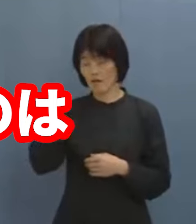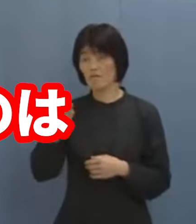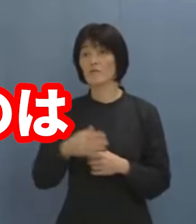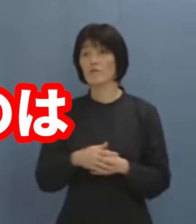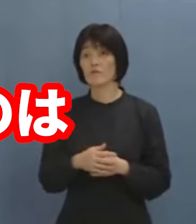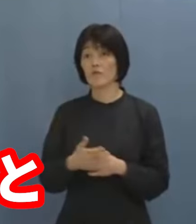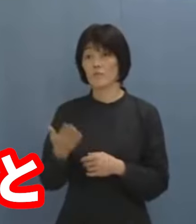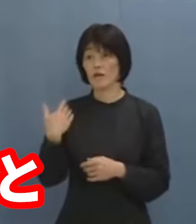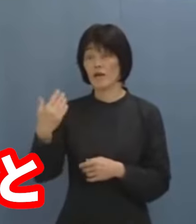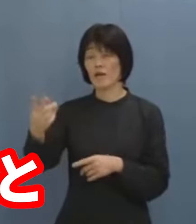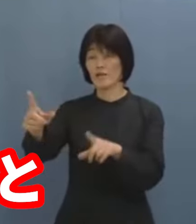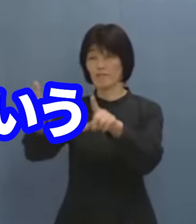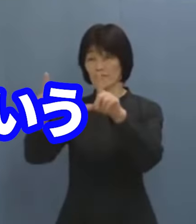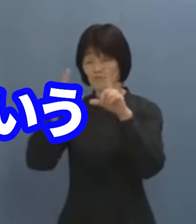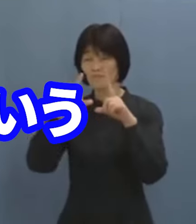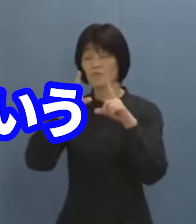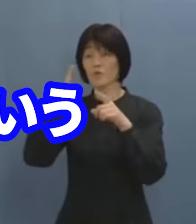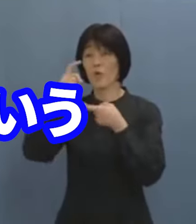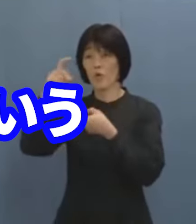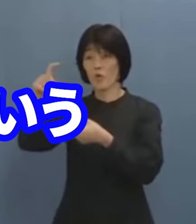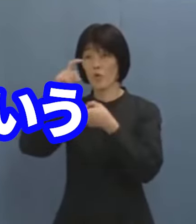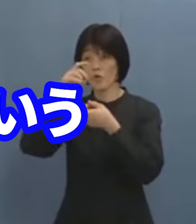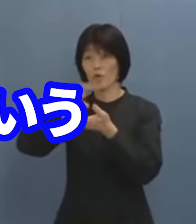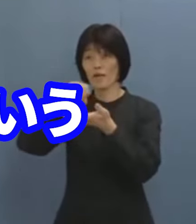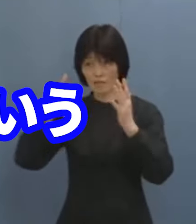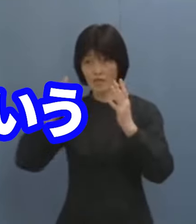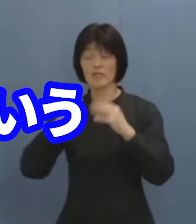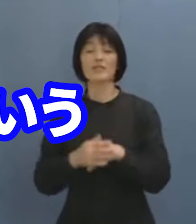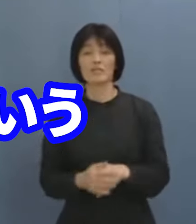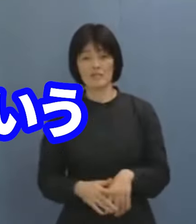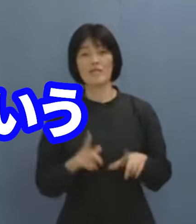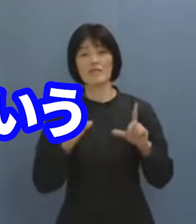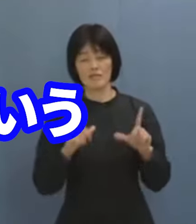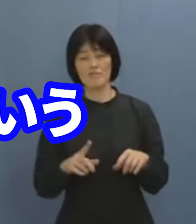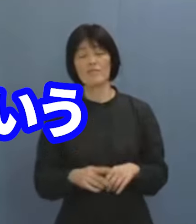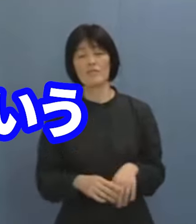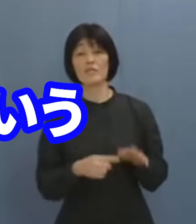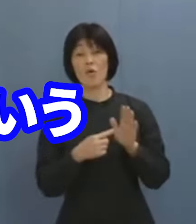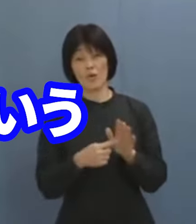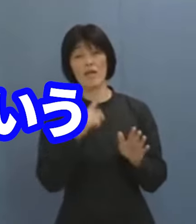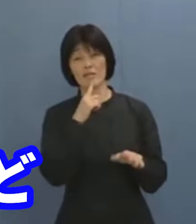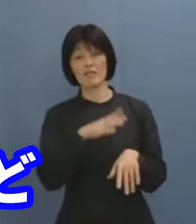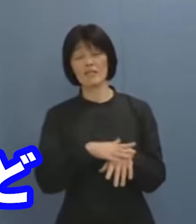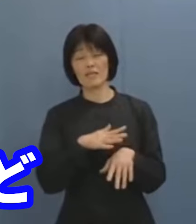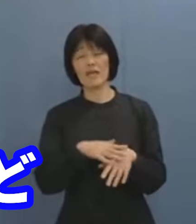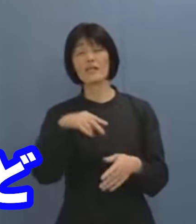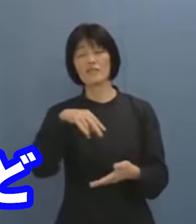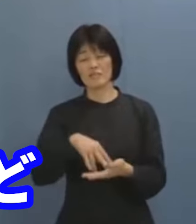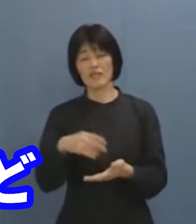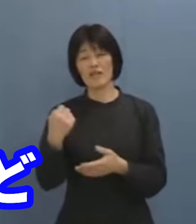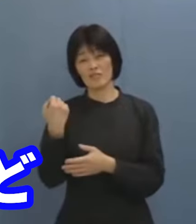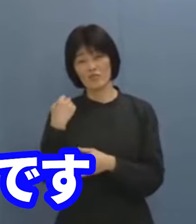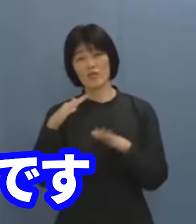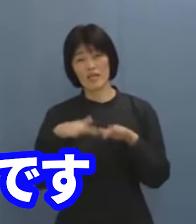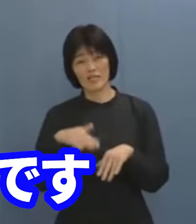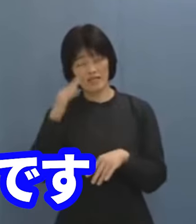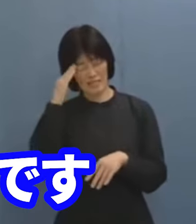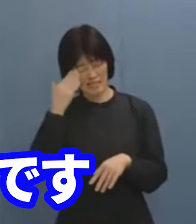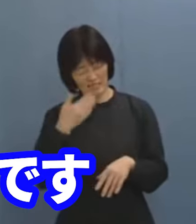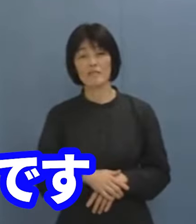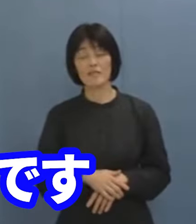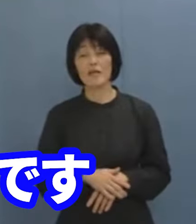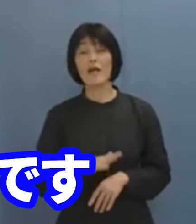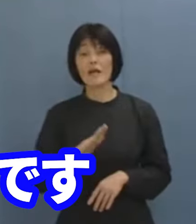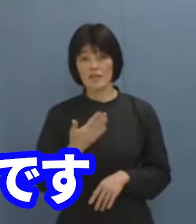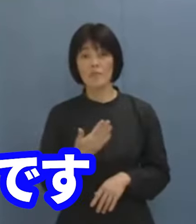ずに行き過ぎた発言だと。 表現としては強かったというふうに思っててそこは反省してますけど、趣旨とし